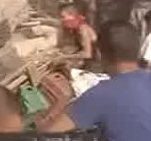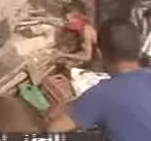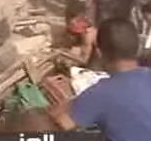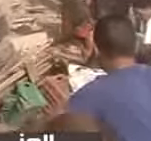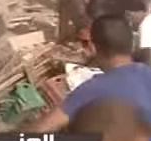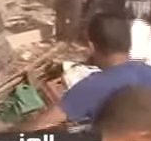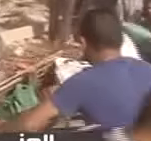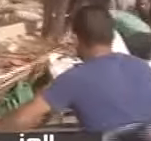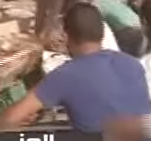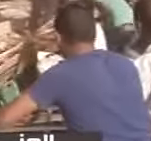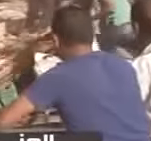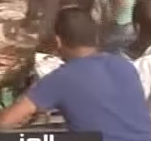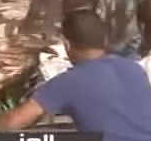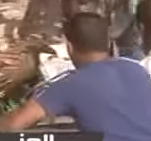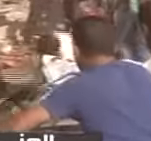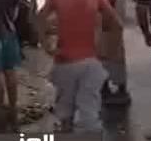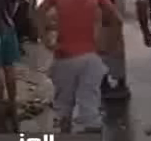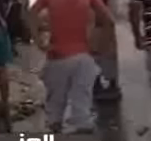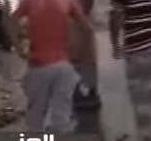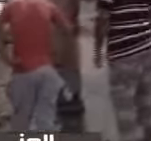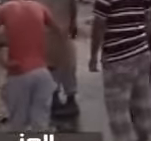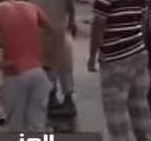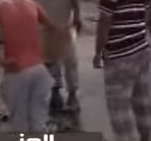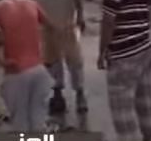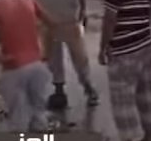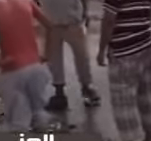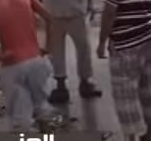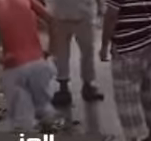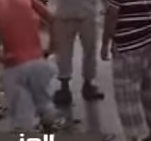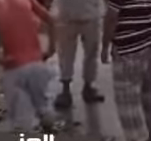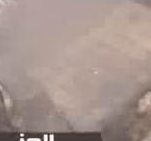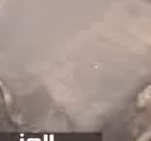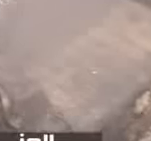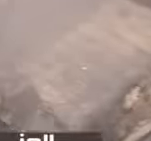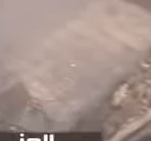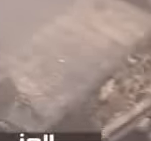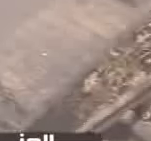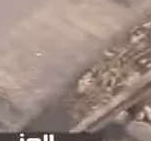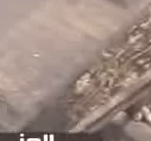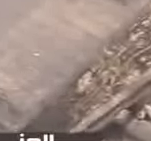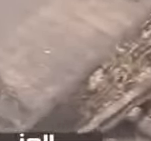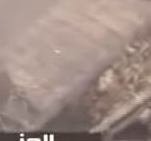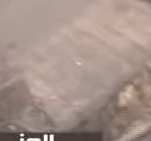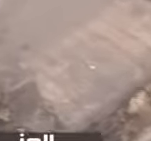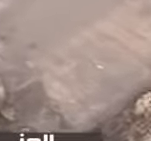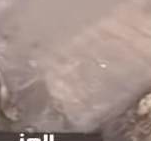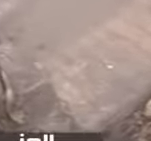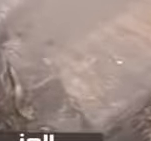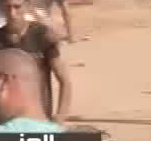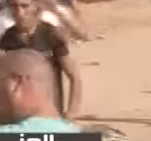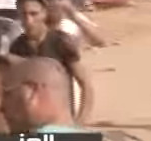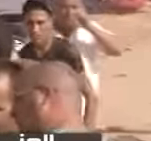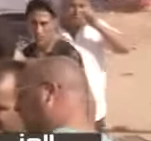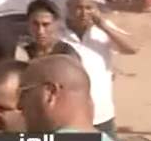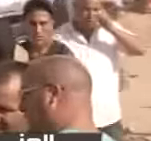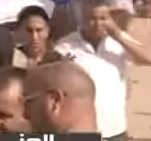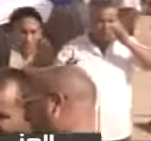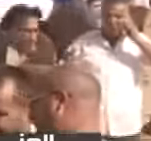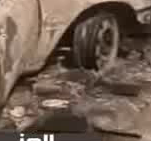عشرات القتلى والجرحى في حادث اصطدام شاحنة بحافلة وعدد من السيارات بعمادة خمودة من معتمدية